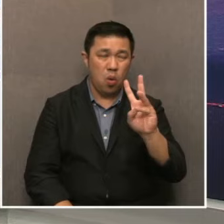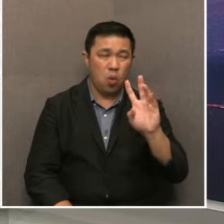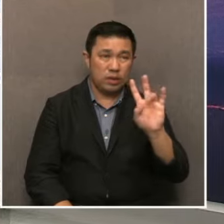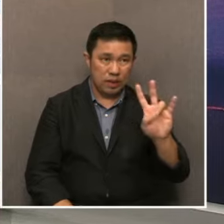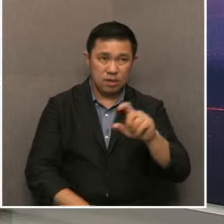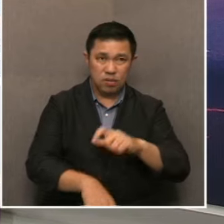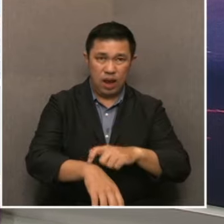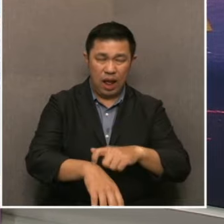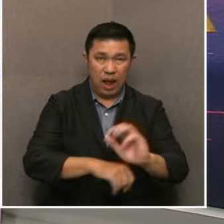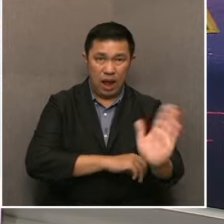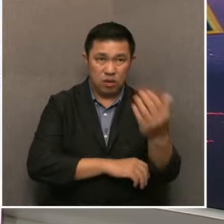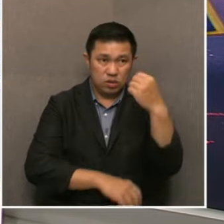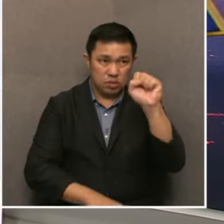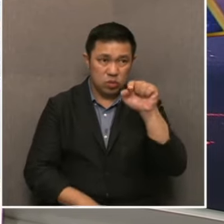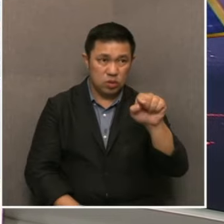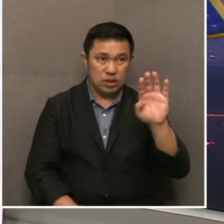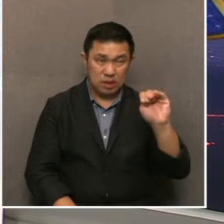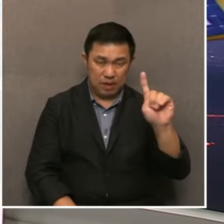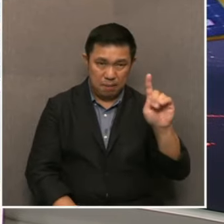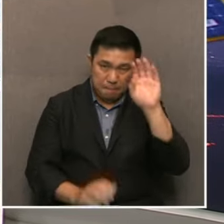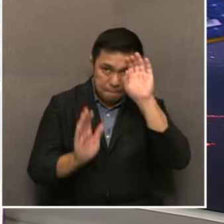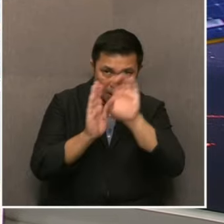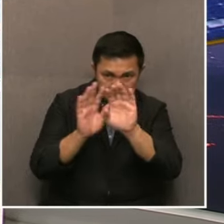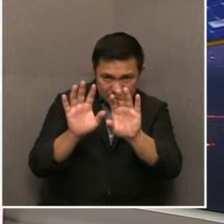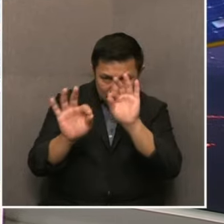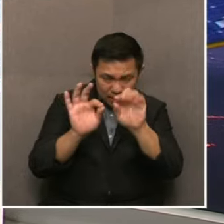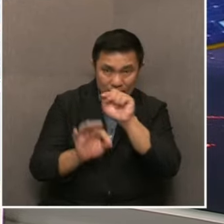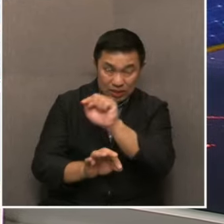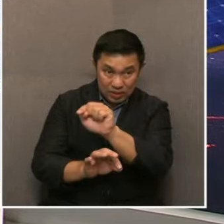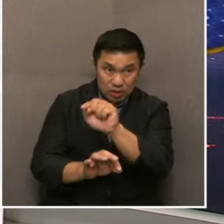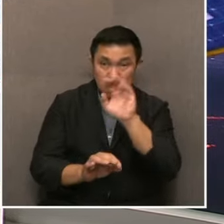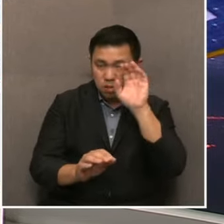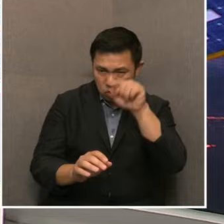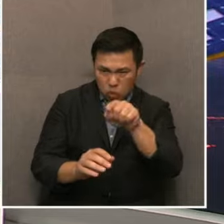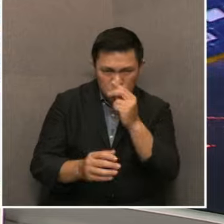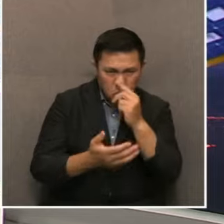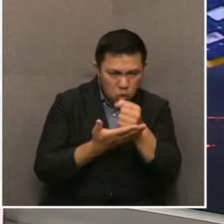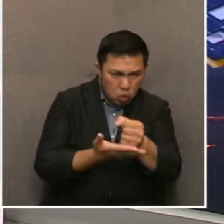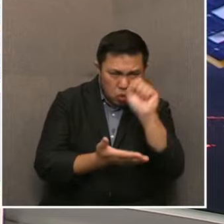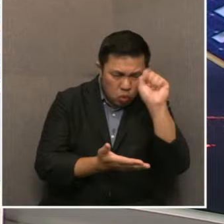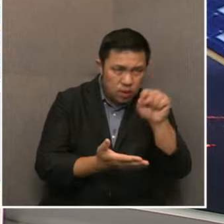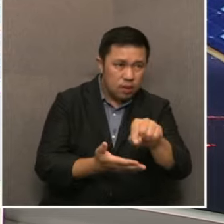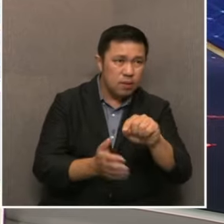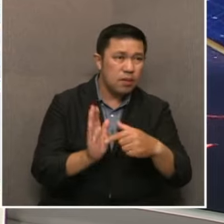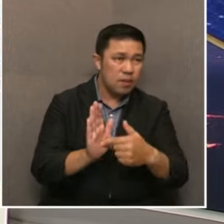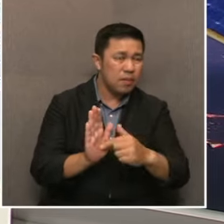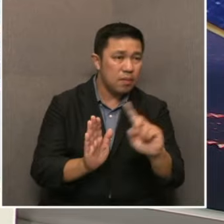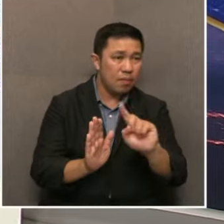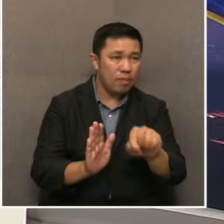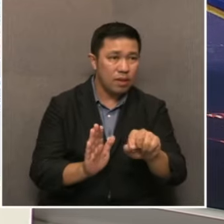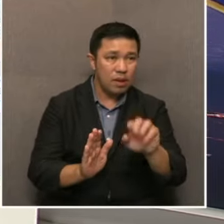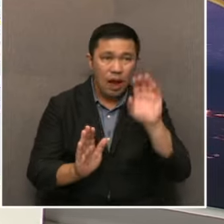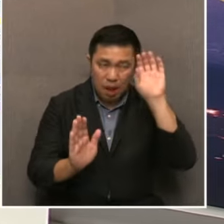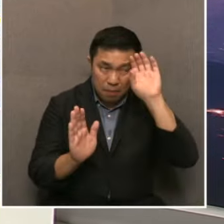10:41นนะครับนี่เราคัดมาให้แล้วแต่ละภาพจะได้เห็นว่าจุดไหนเนี่ยยังคงต้องได้รับความช่วยเหลือบ้างอย่างภาพแรกนี้นะครับเป็นภาพแม่